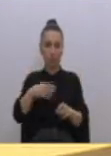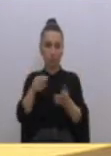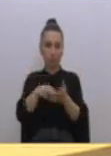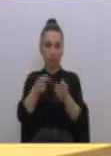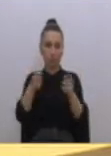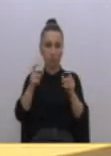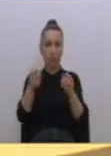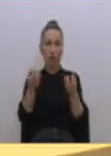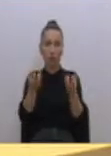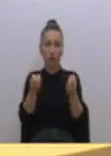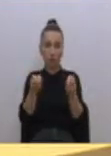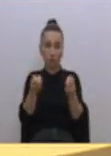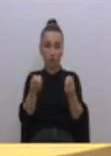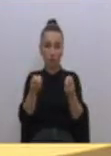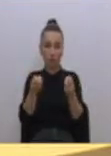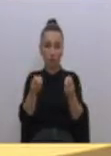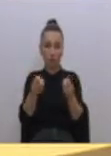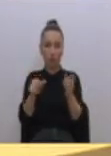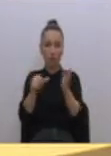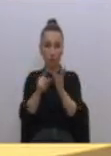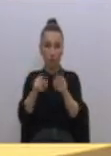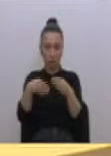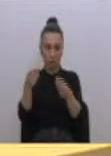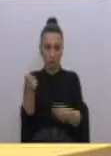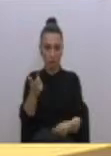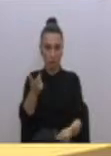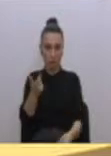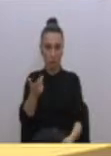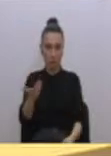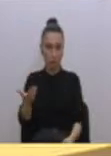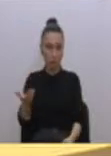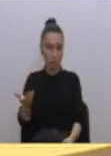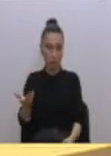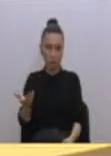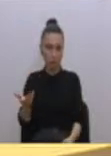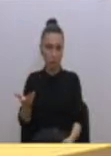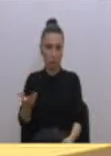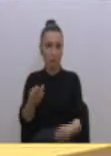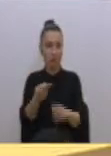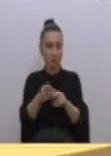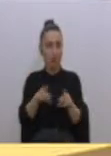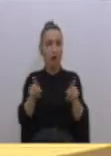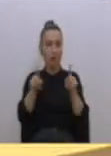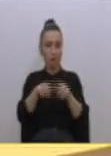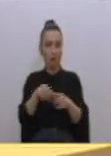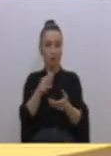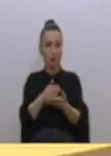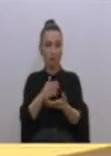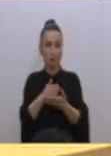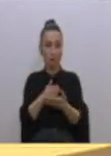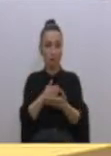და კიდე ამ ნაზარში სუბსიდირებით უნდა მიატოვოთ გაზი, ხომ? ასევე არის